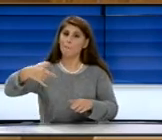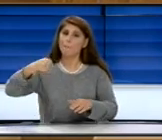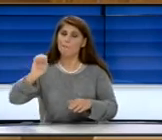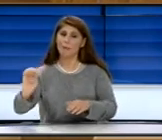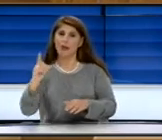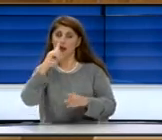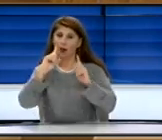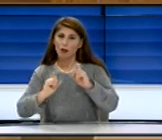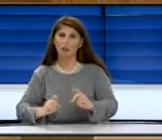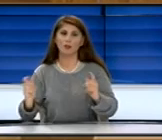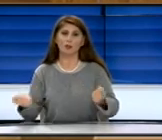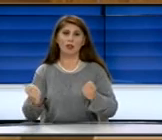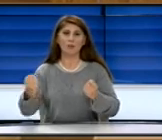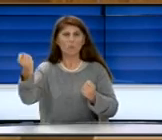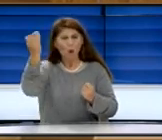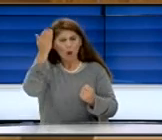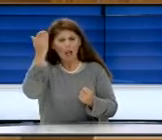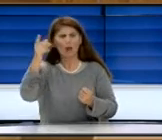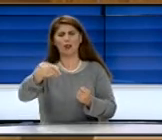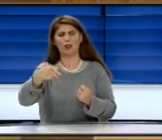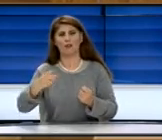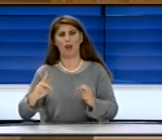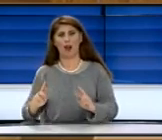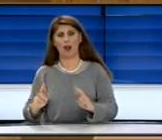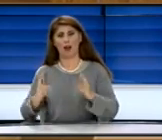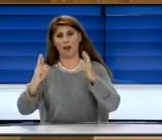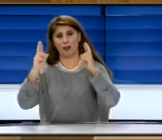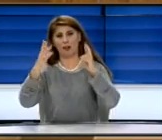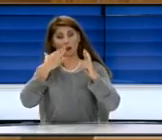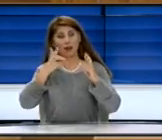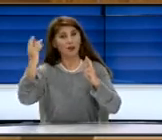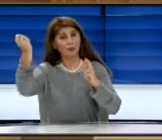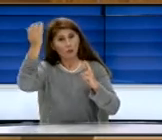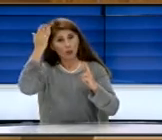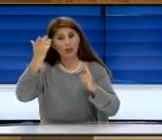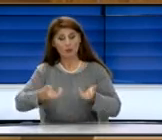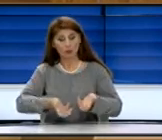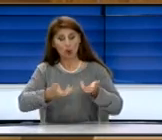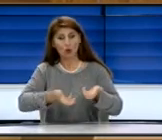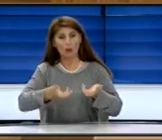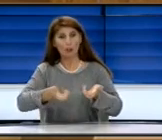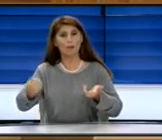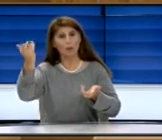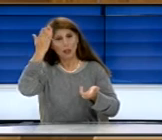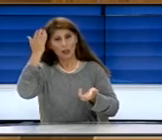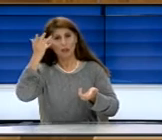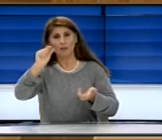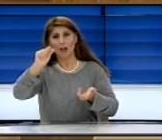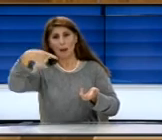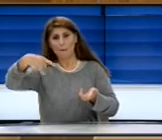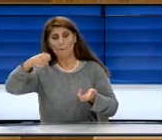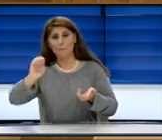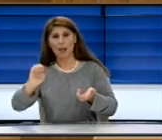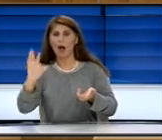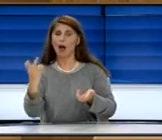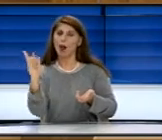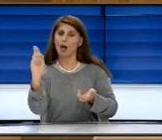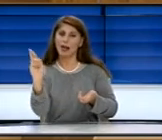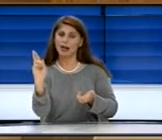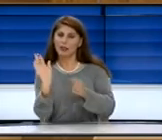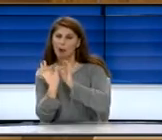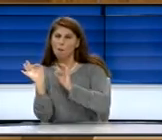αναγκαστικά θα παράγει πανάκριβα ηλεκτρική ενέργεια αφού είναι πανάκριβο το φυσικό αέριο, πανάκριβες οι ΑΠΕ, ενώ η ρήτρα